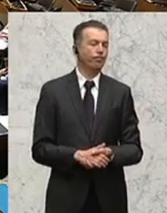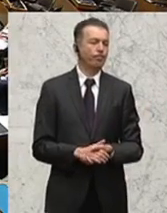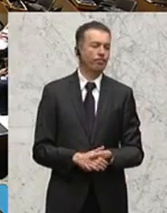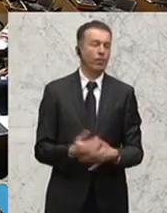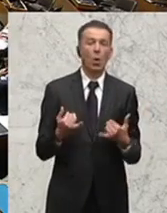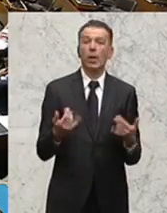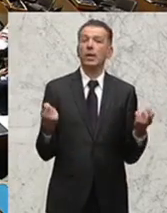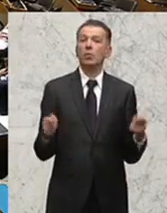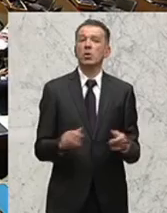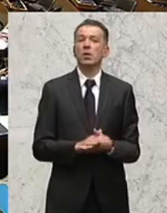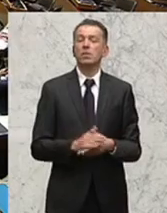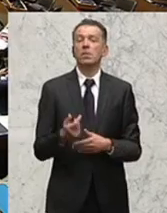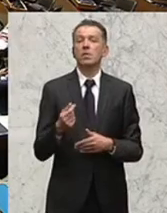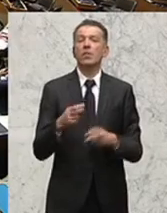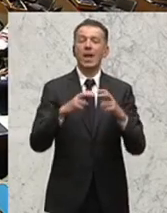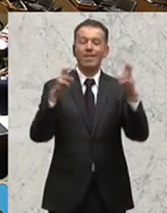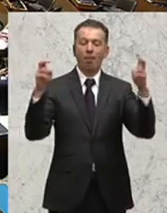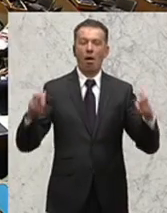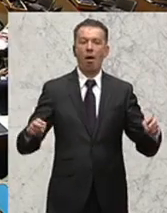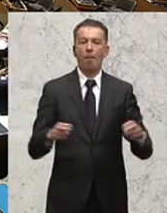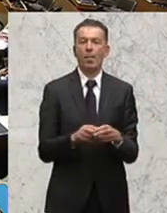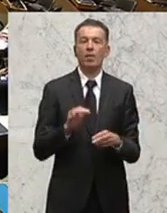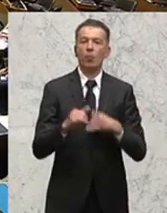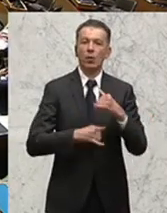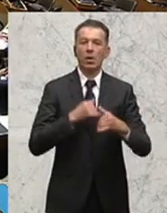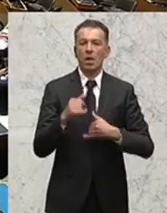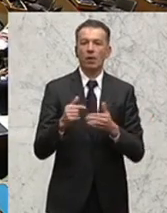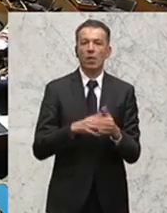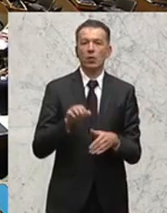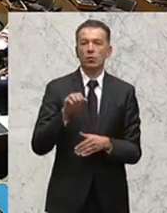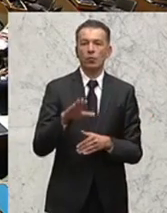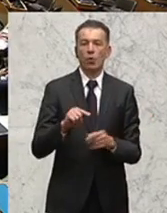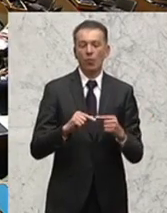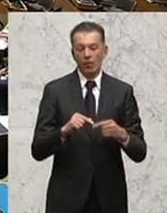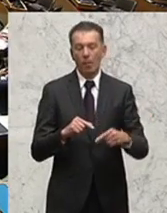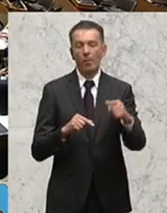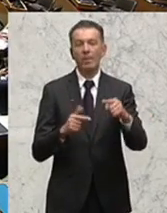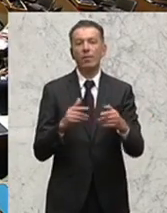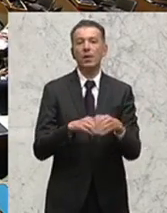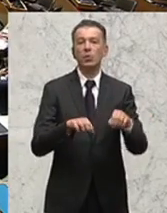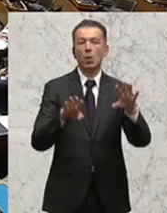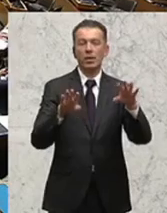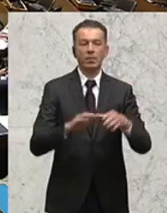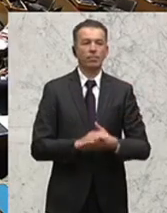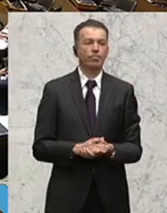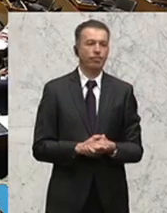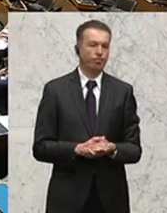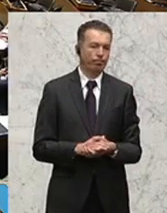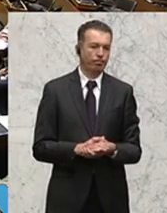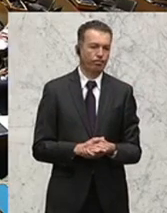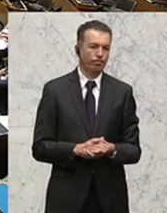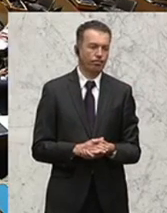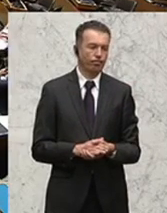wir beschließen heute den Finanzrahmen für die Jahre 2015 bis 2019. Und